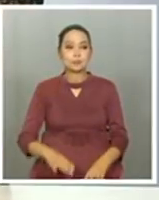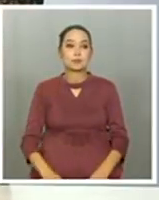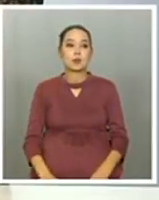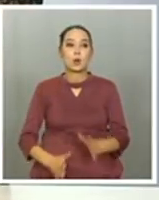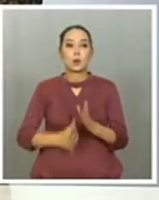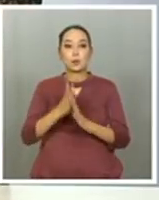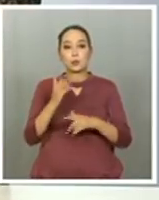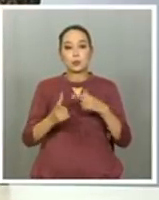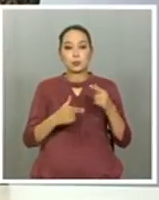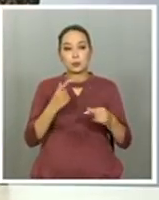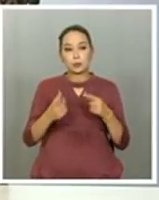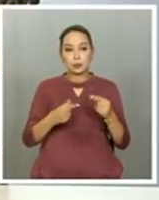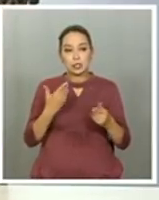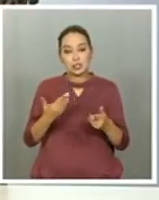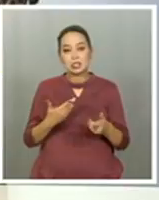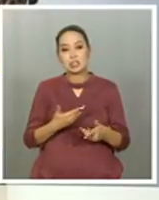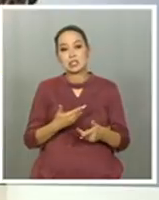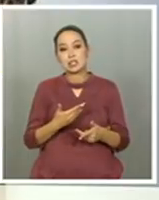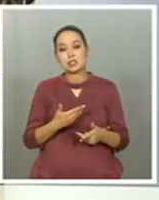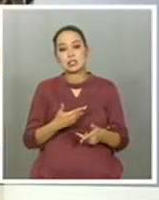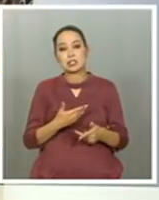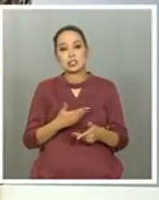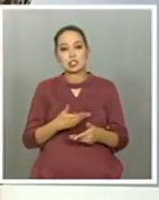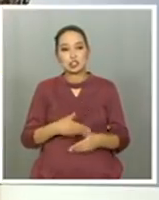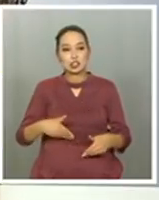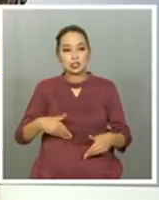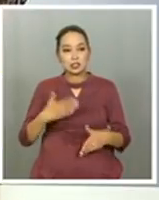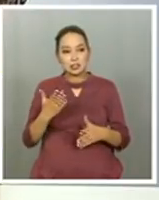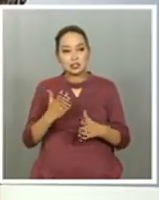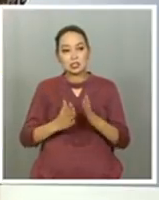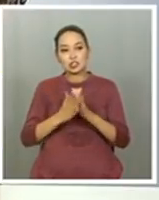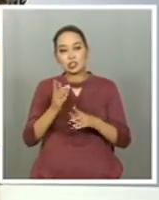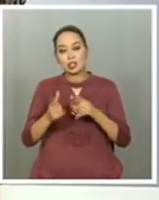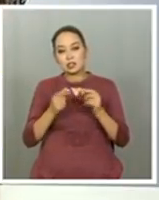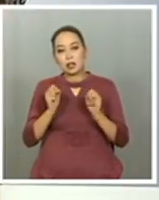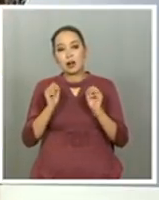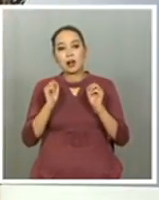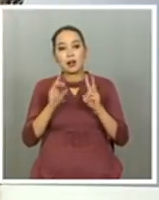Өсімдіктегі жыныс жасушаларының түзілуімен танысасыздар.